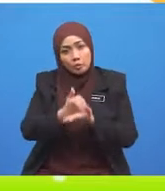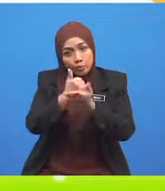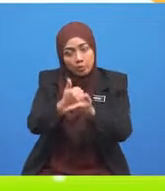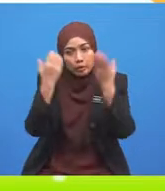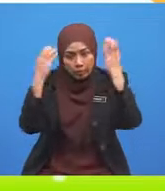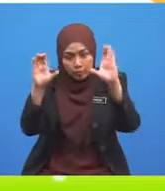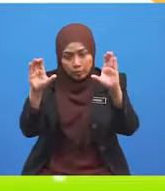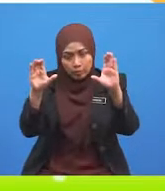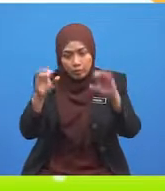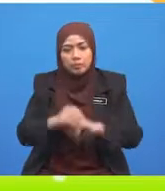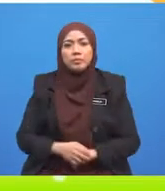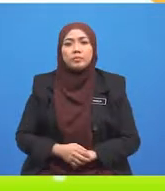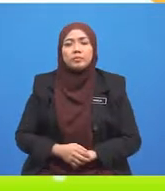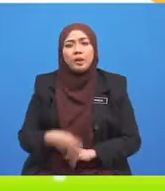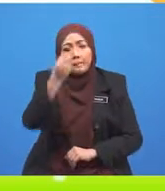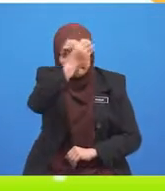nyatakan